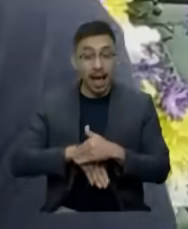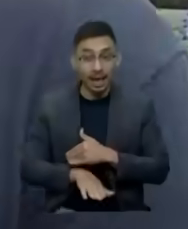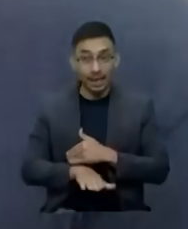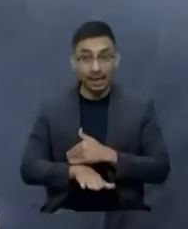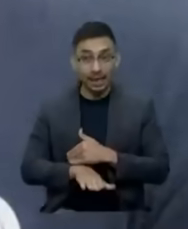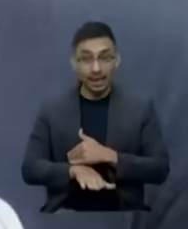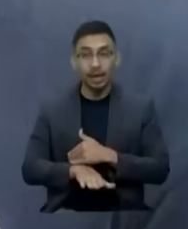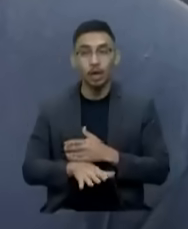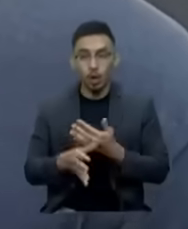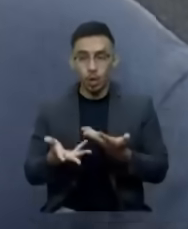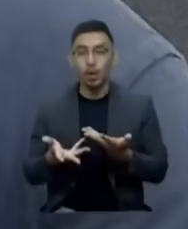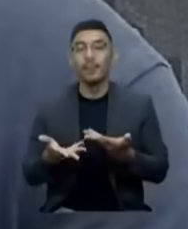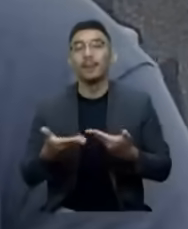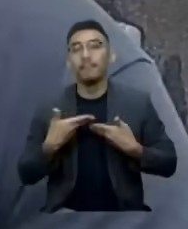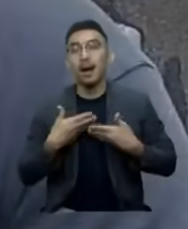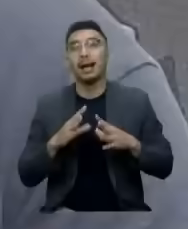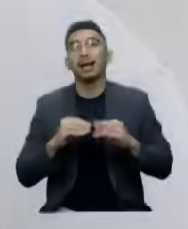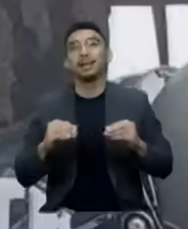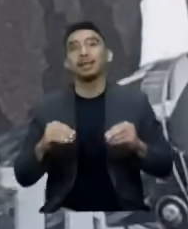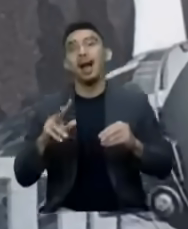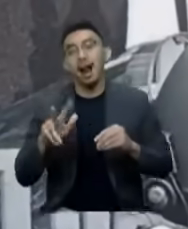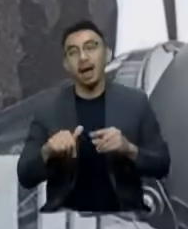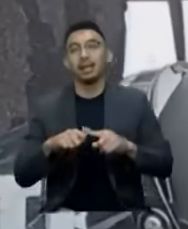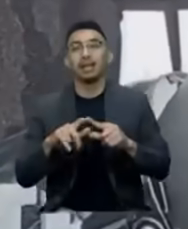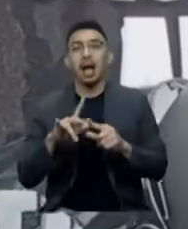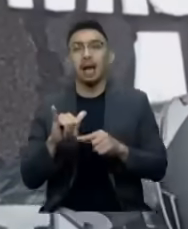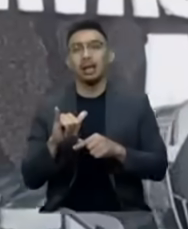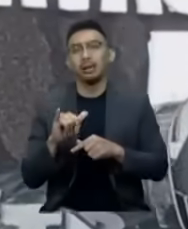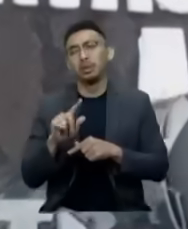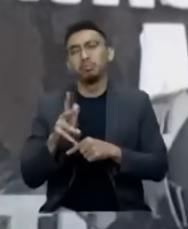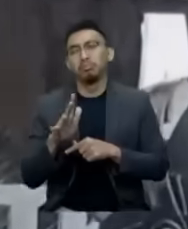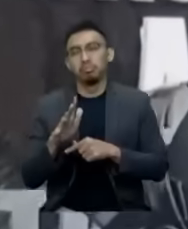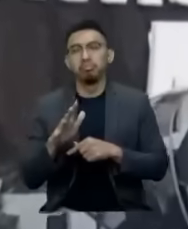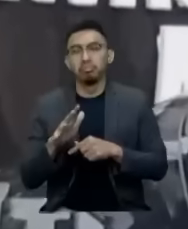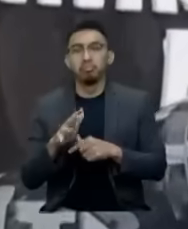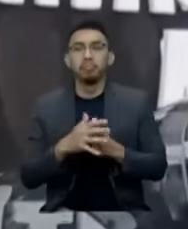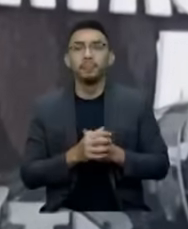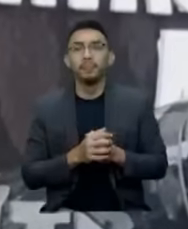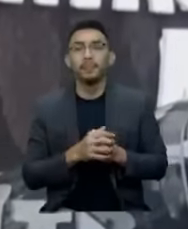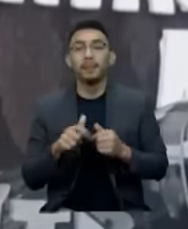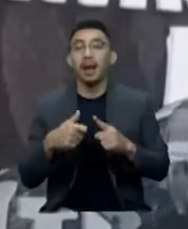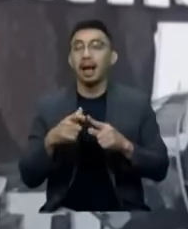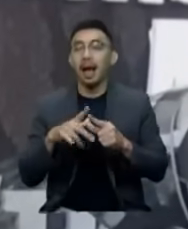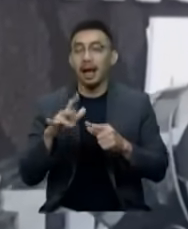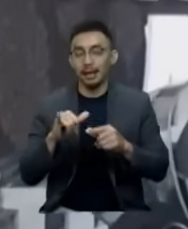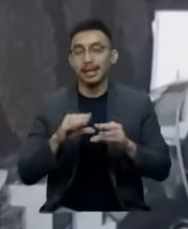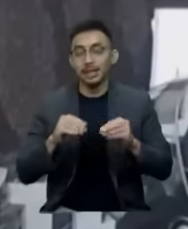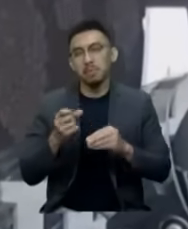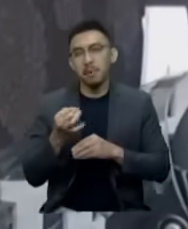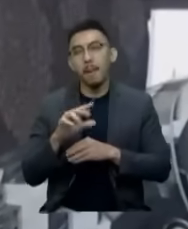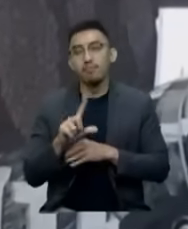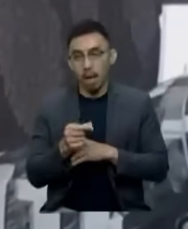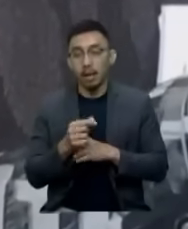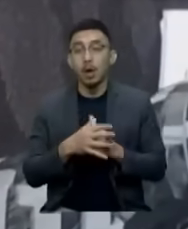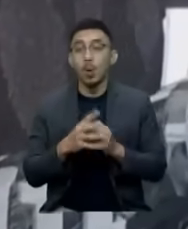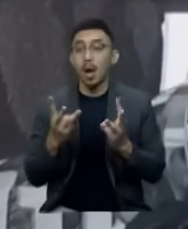hampir satu bulan lah. Sejak pas istrinya melahirkan itu. Informasi ya, katanya sebelum kejadian sempat komunikasi melalui WhatsApp ke istri. Iya, ya,